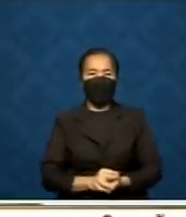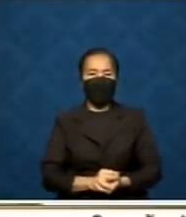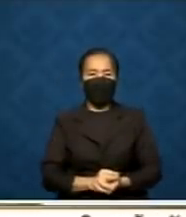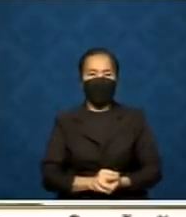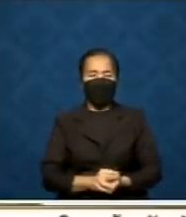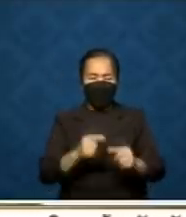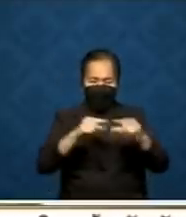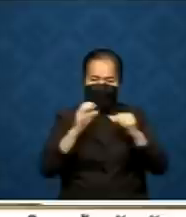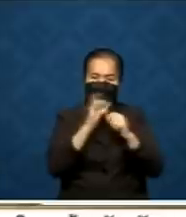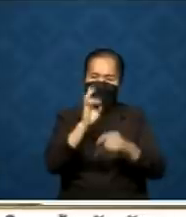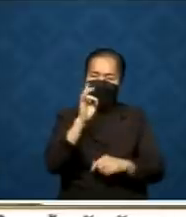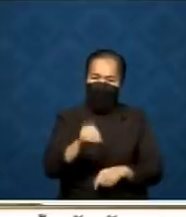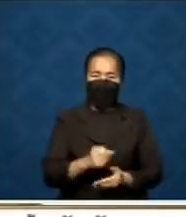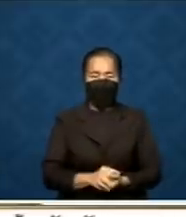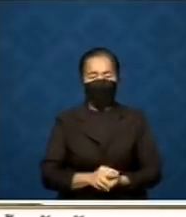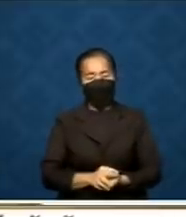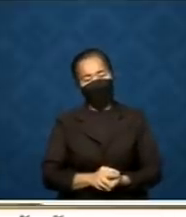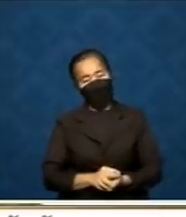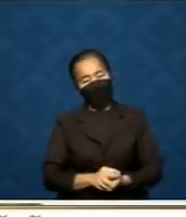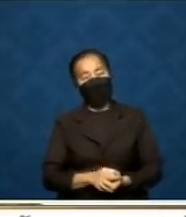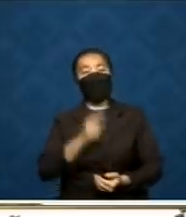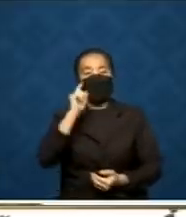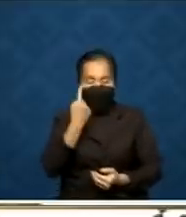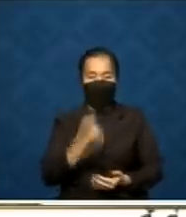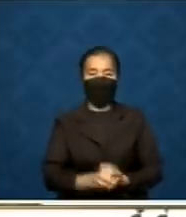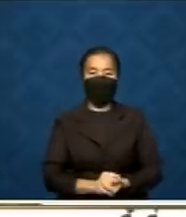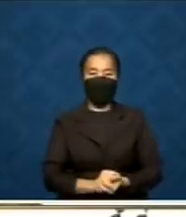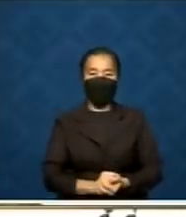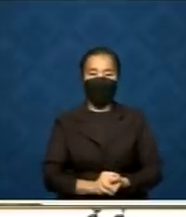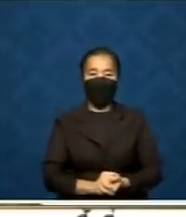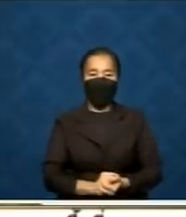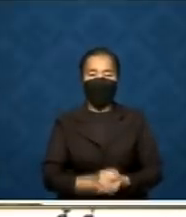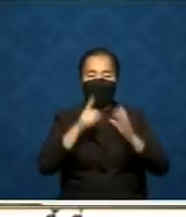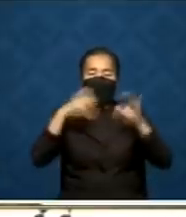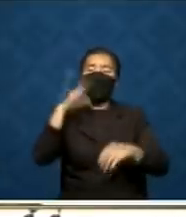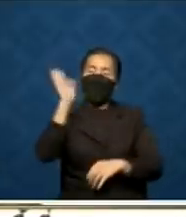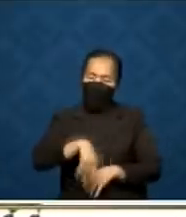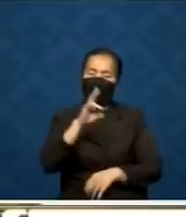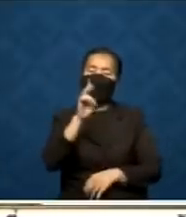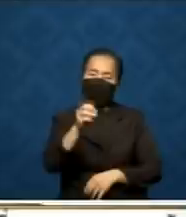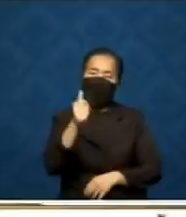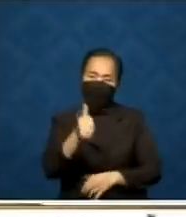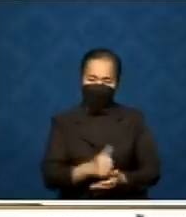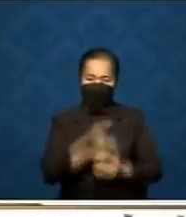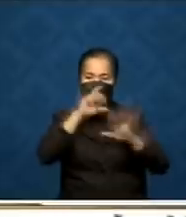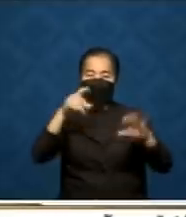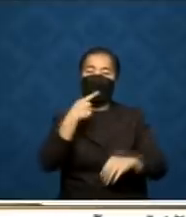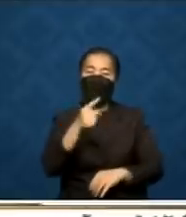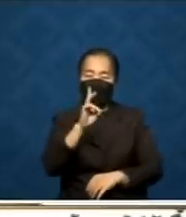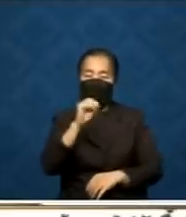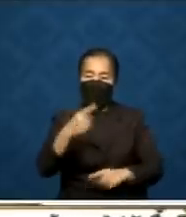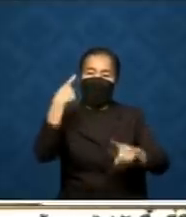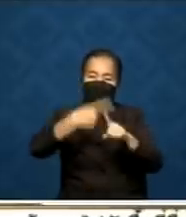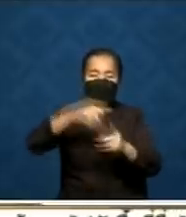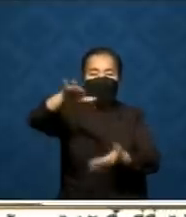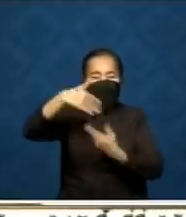ตอนนี้ 75ก็มีคำแก้ตัวออกมาอีกนะเราฟังนะก็ 70ที่บวกค่าขนส่งบวกค่า